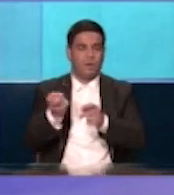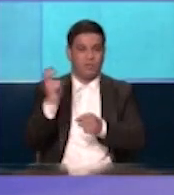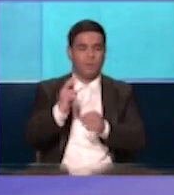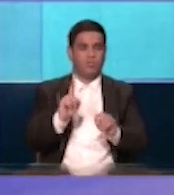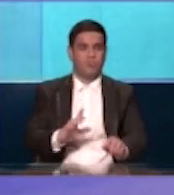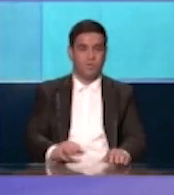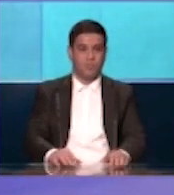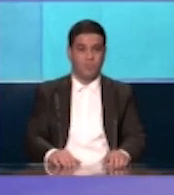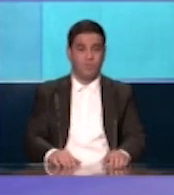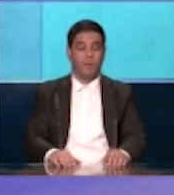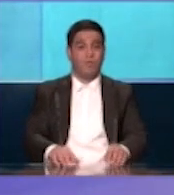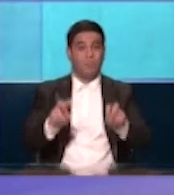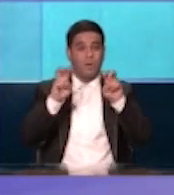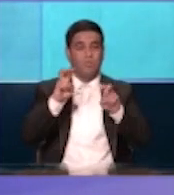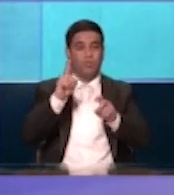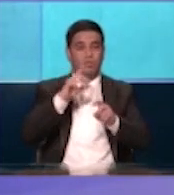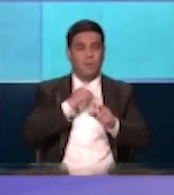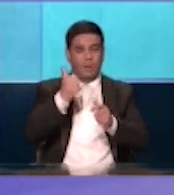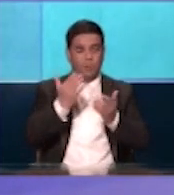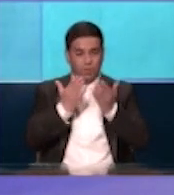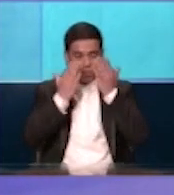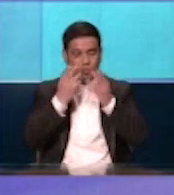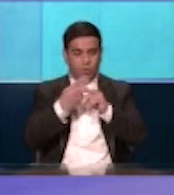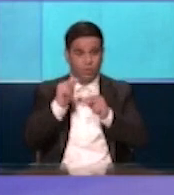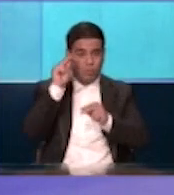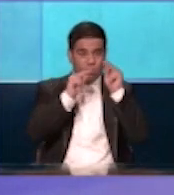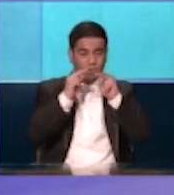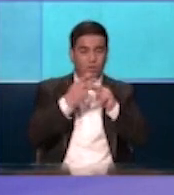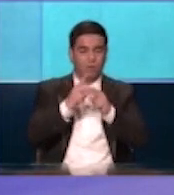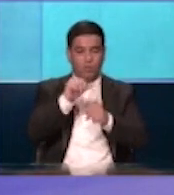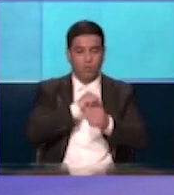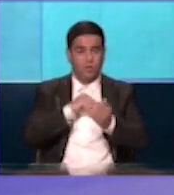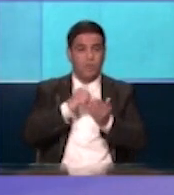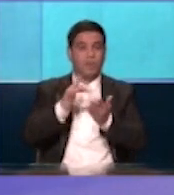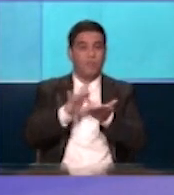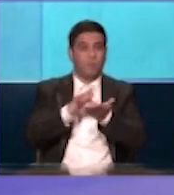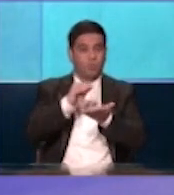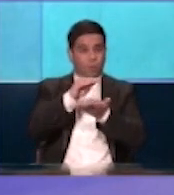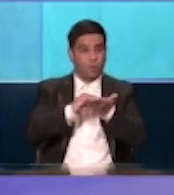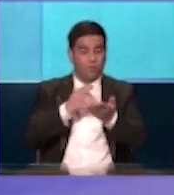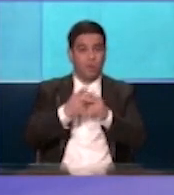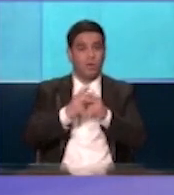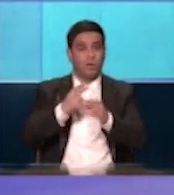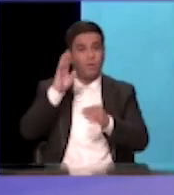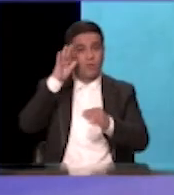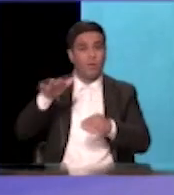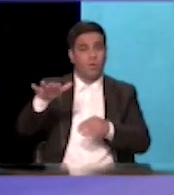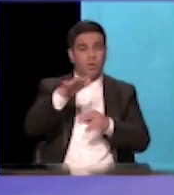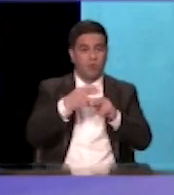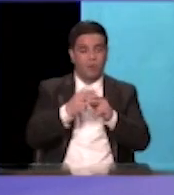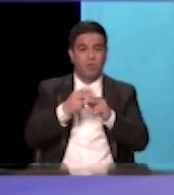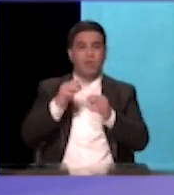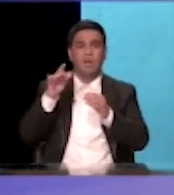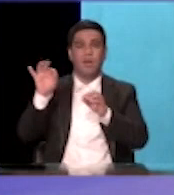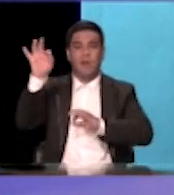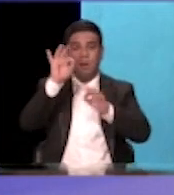umiddaman. Mavzuni yaxshilab o'qib, o'zlashtirib, tahlil qiling. Okeaniya hududini yozuvsiz xaritaga tushiring va mana